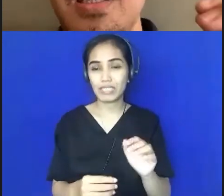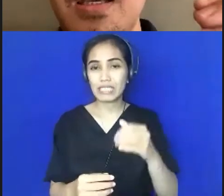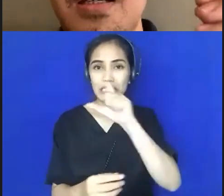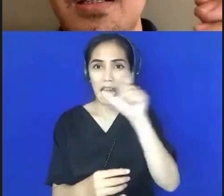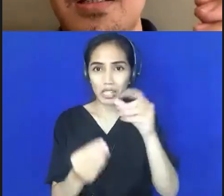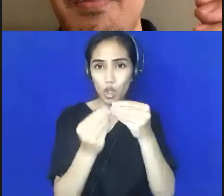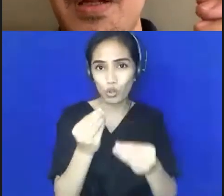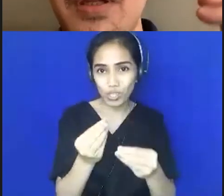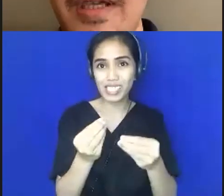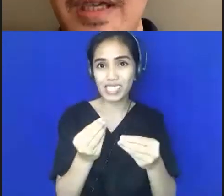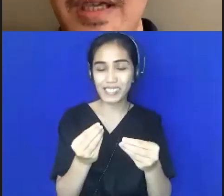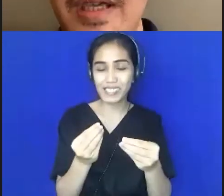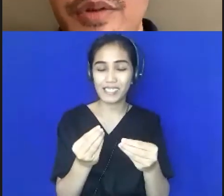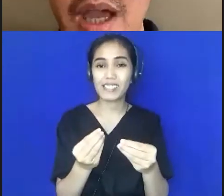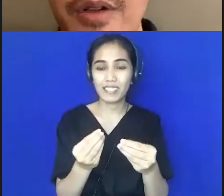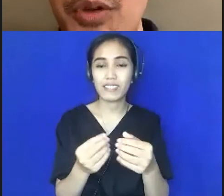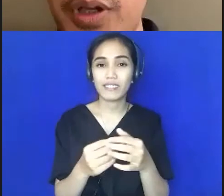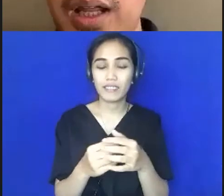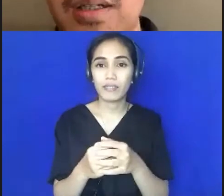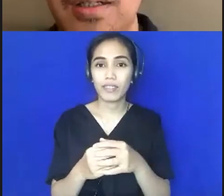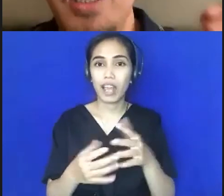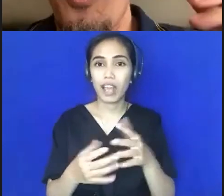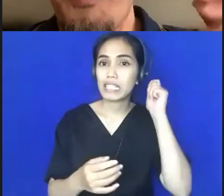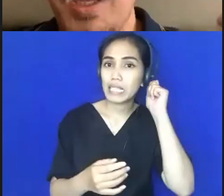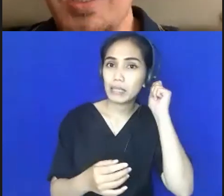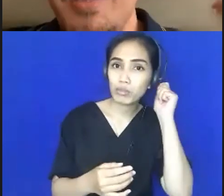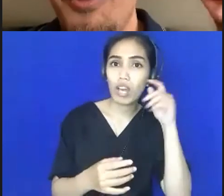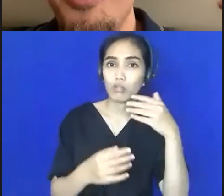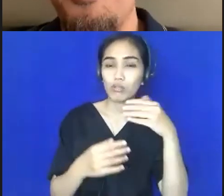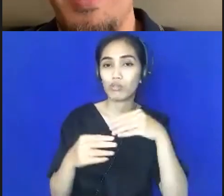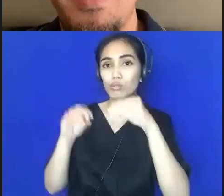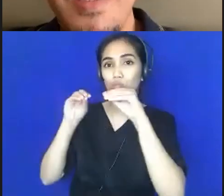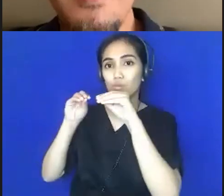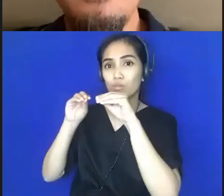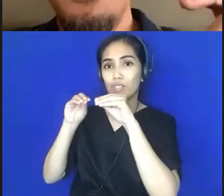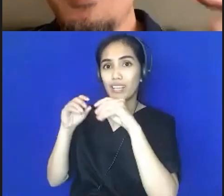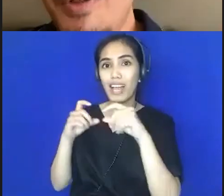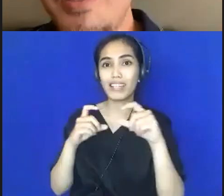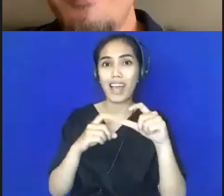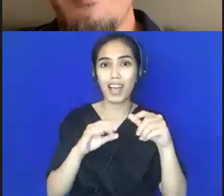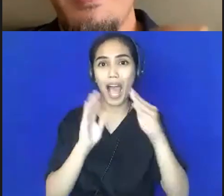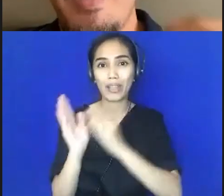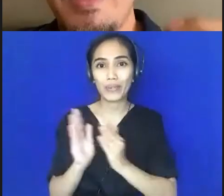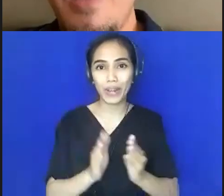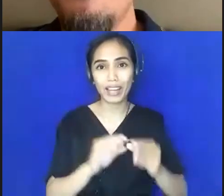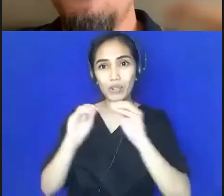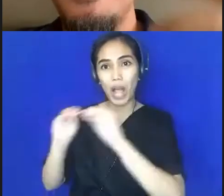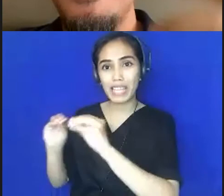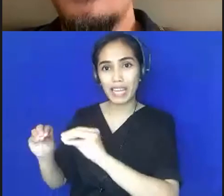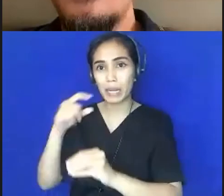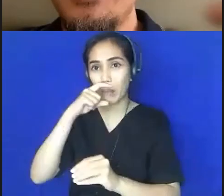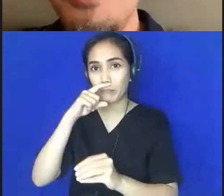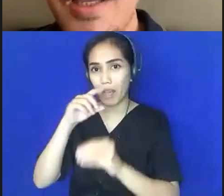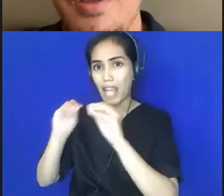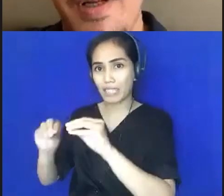gitu, mencari si ibunya harus menurunkan SOP dalam mengurus rumahnya, dan kemudian si bapak-bapak